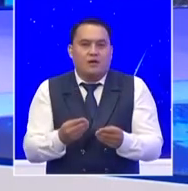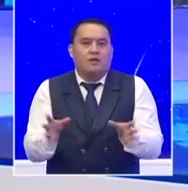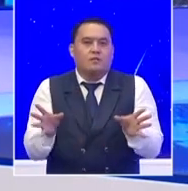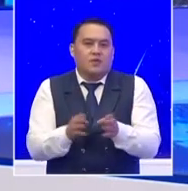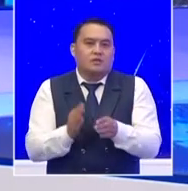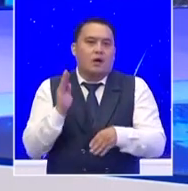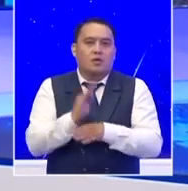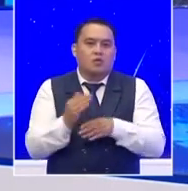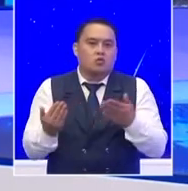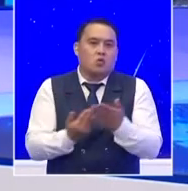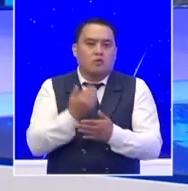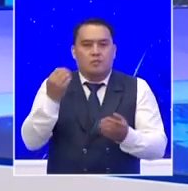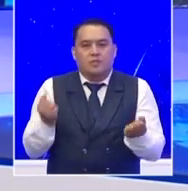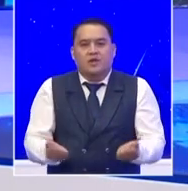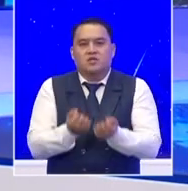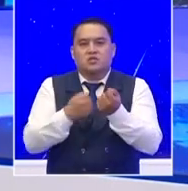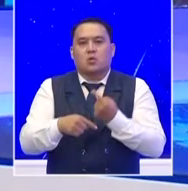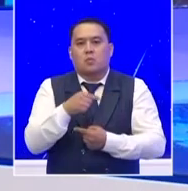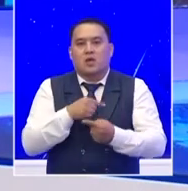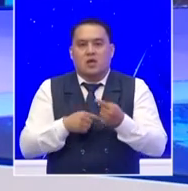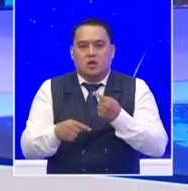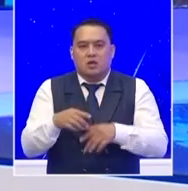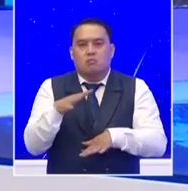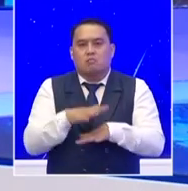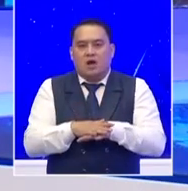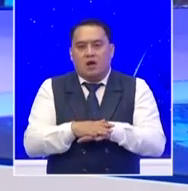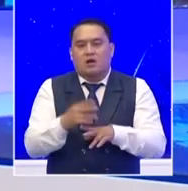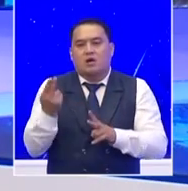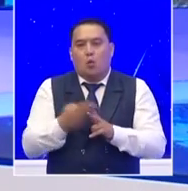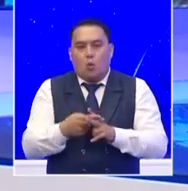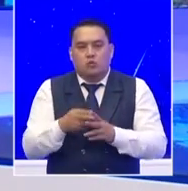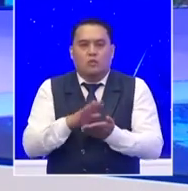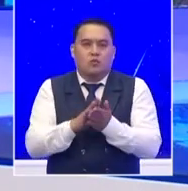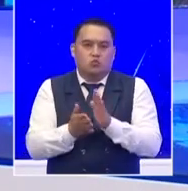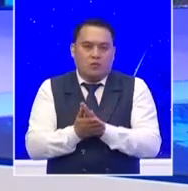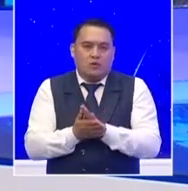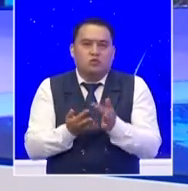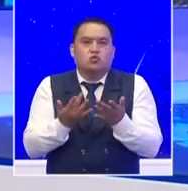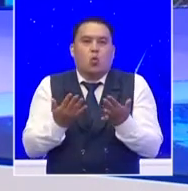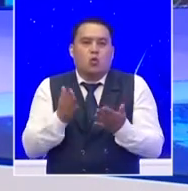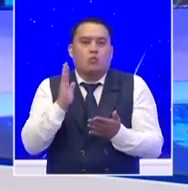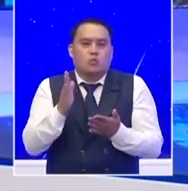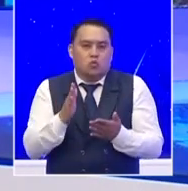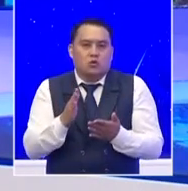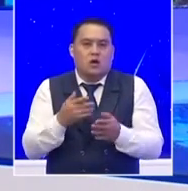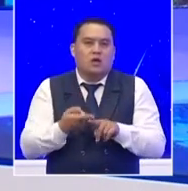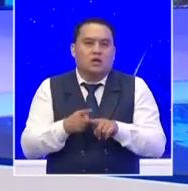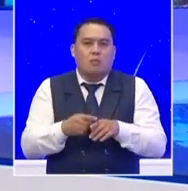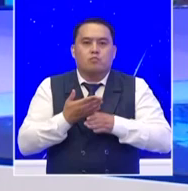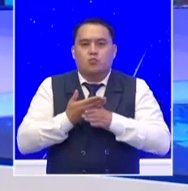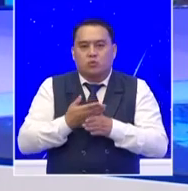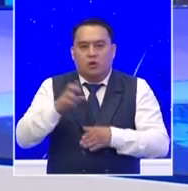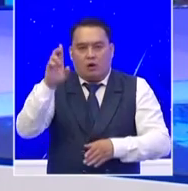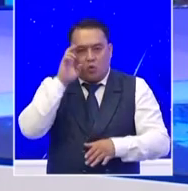тем добавлена новая мера поддержки бизнеса – рефинансирование банковского займа по льготным условиям. Сколько будет действовать данная помощь